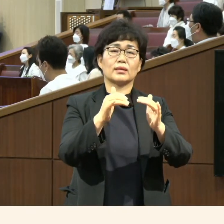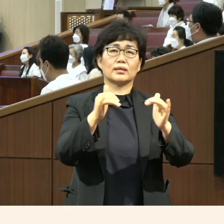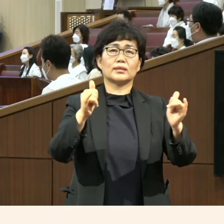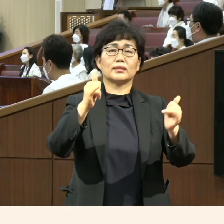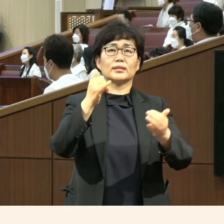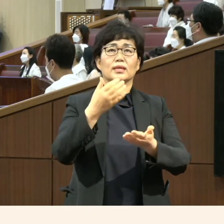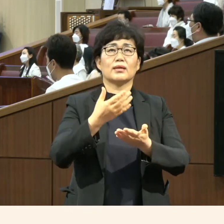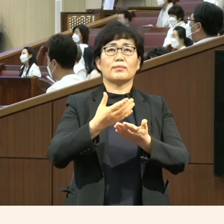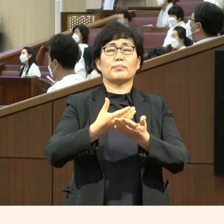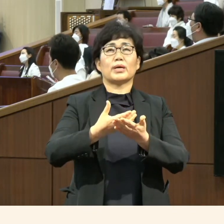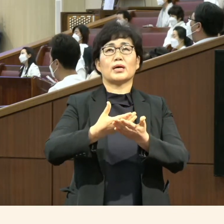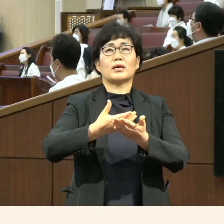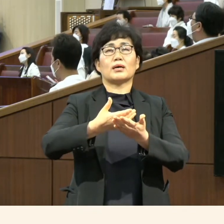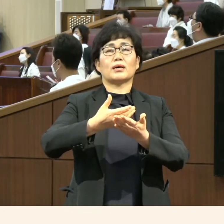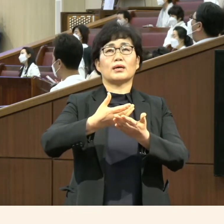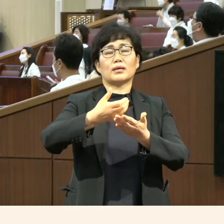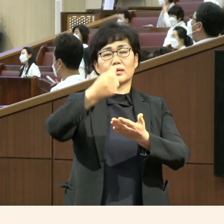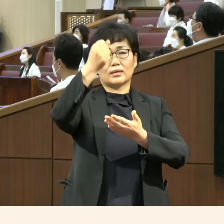죄인